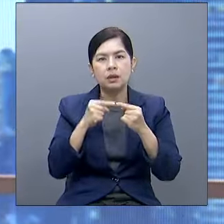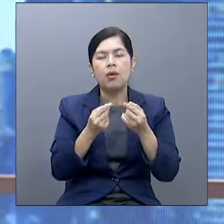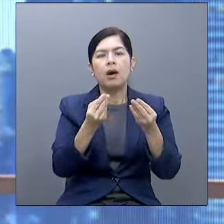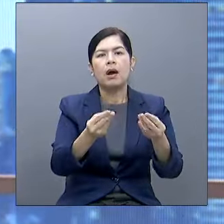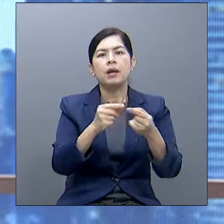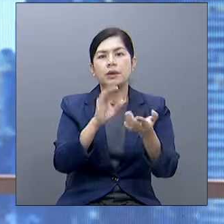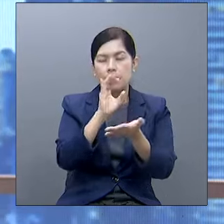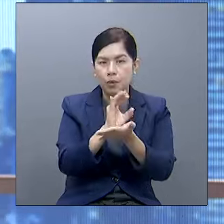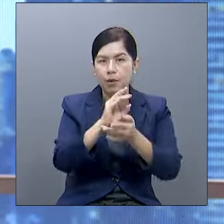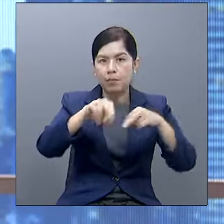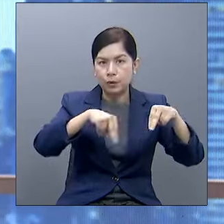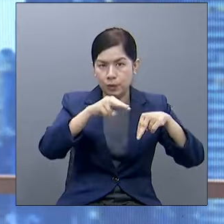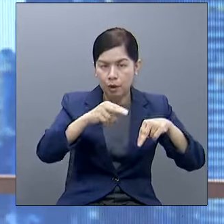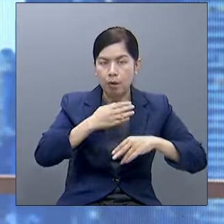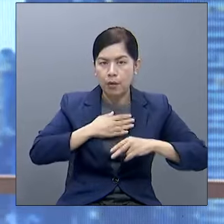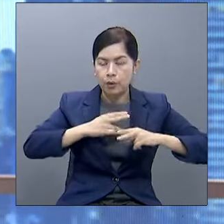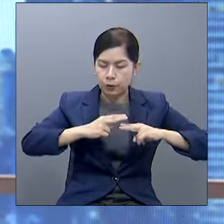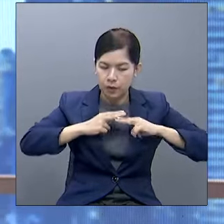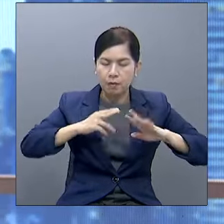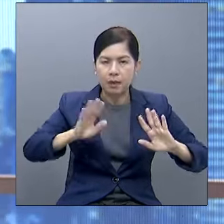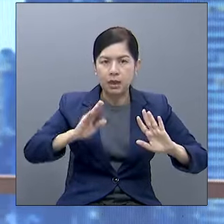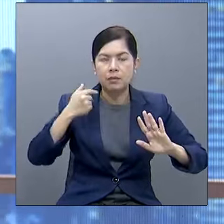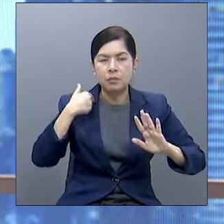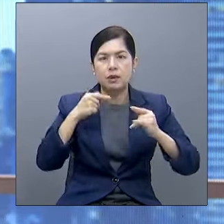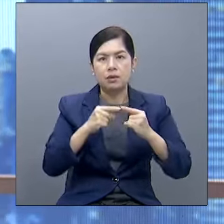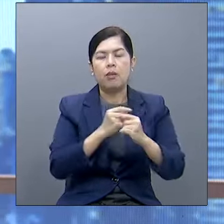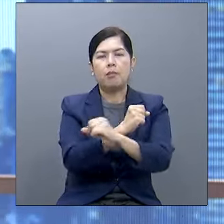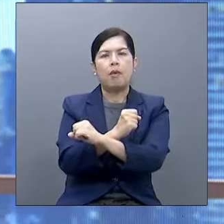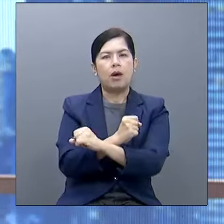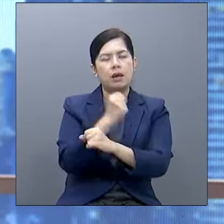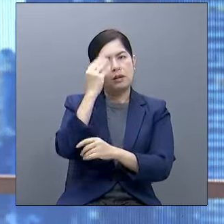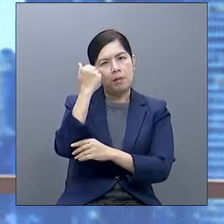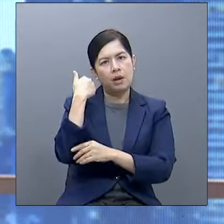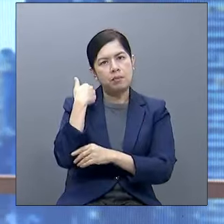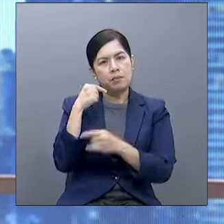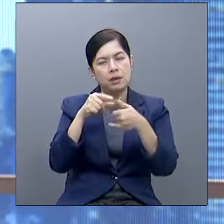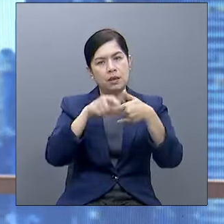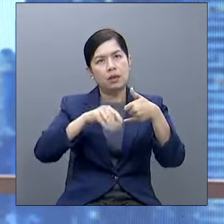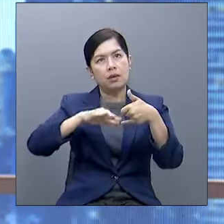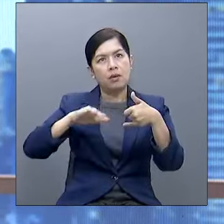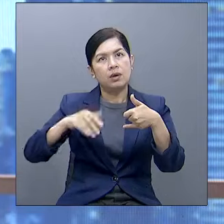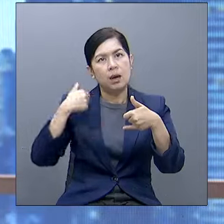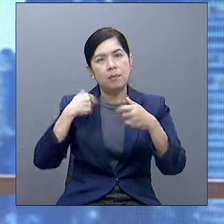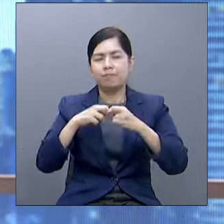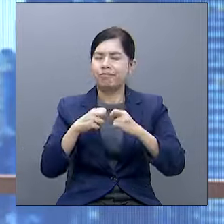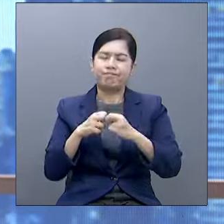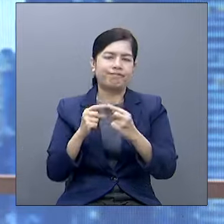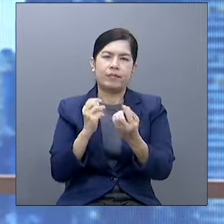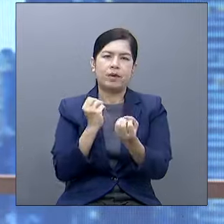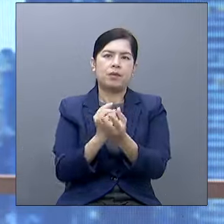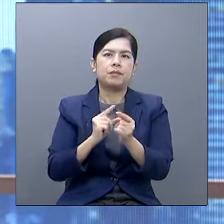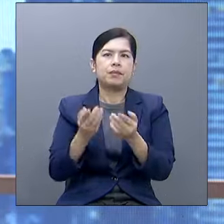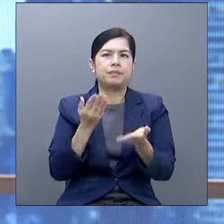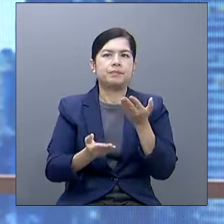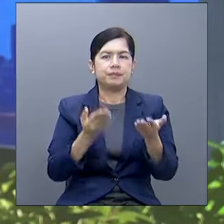ล่าวหาแต่บอกเฮ้ยมันมีแล้วมันการเป็นการป้องกันเพราะไม่อย่างนั้นเนี่ยมันจะมีกรณีแบบโอ้โหเด็กถูกไปแล้วมันเสียหายแล้วมันกลับมากลับคืนมามันไม่